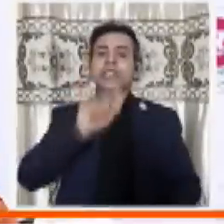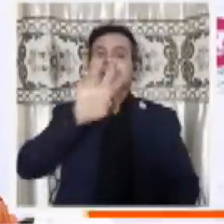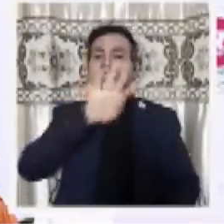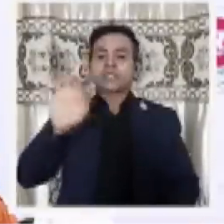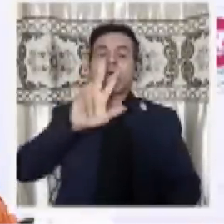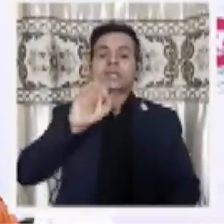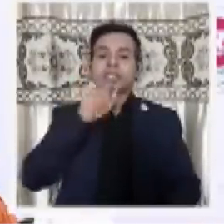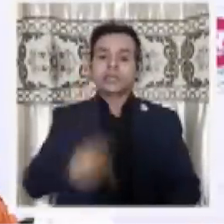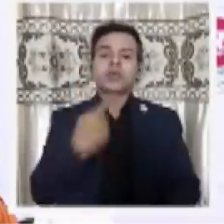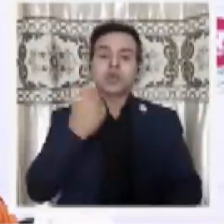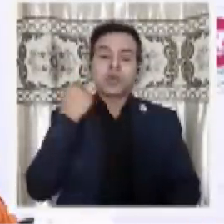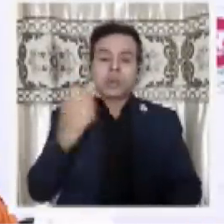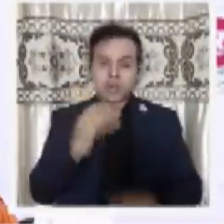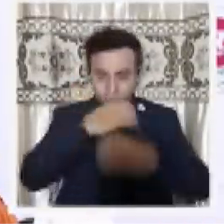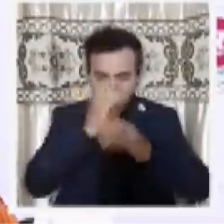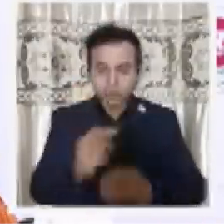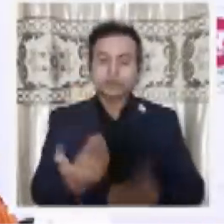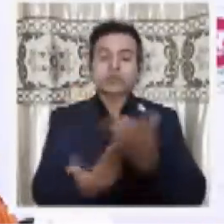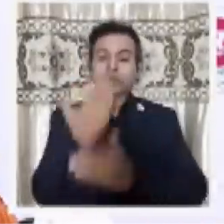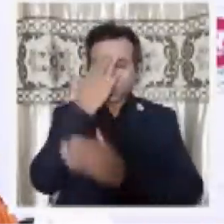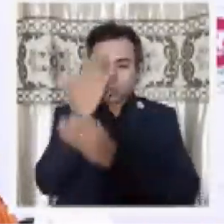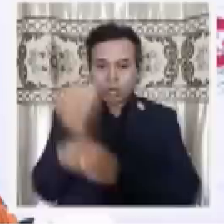13,173টি। এ পর্যন্ত নমুনা পরীক্ষা হয়েছে